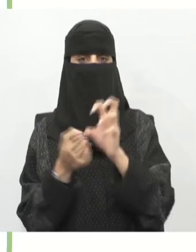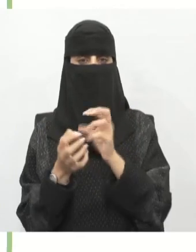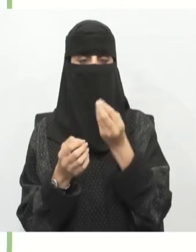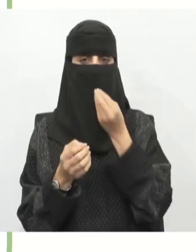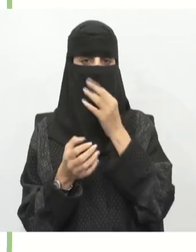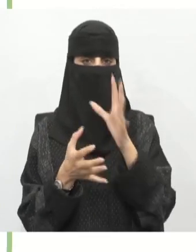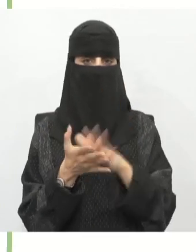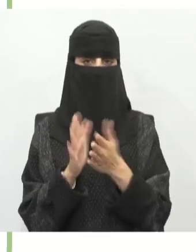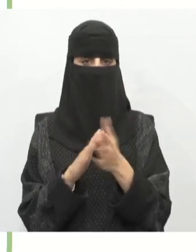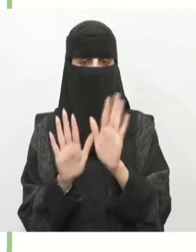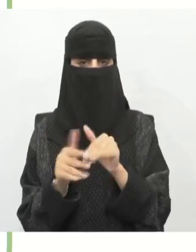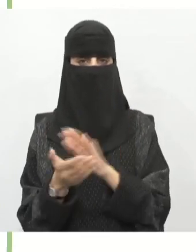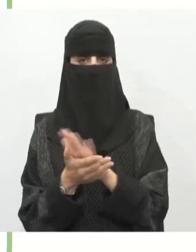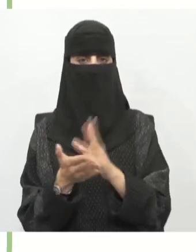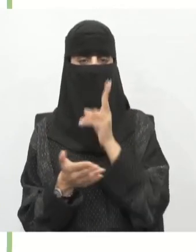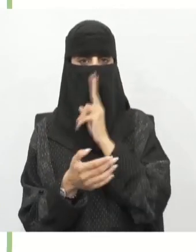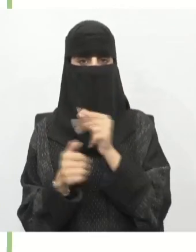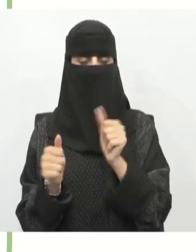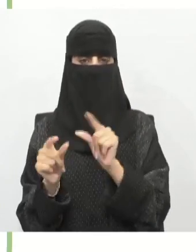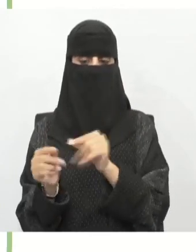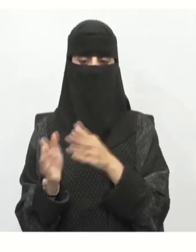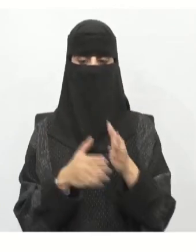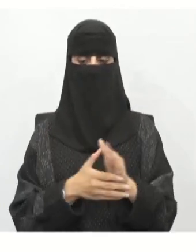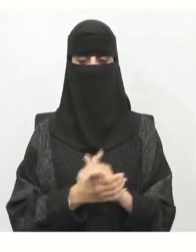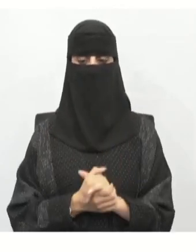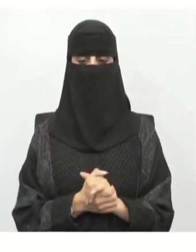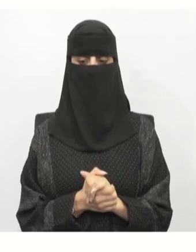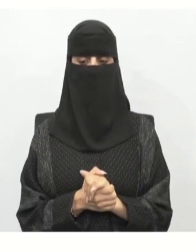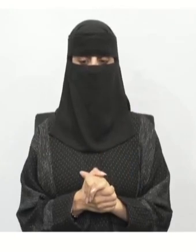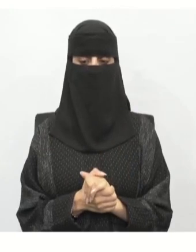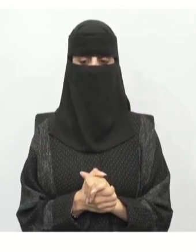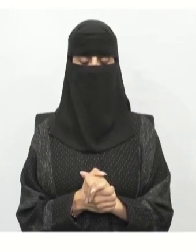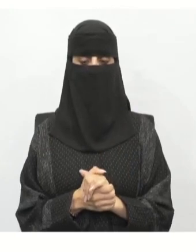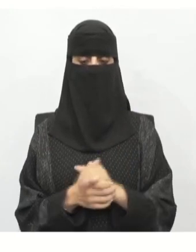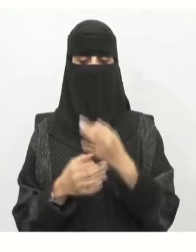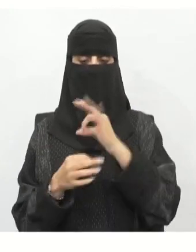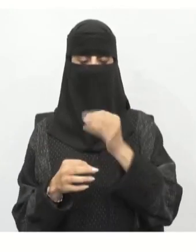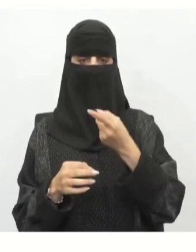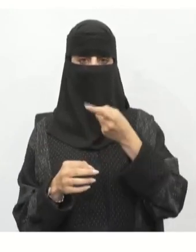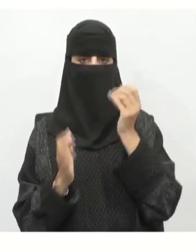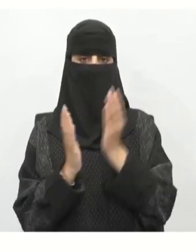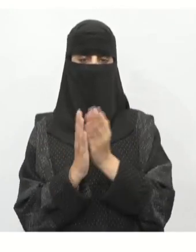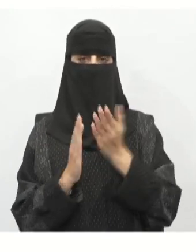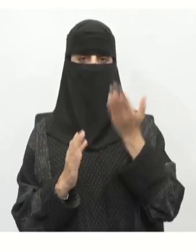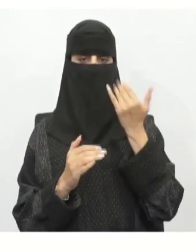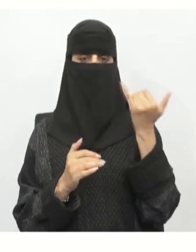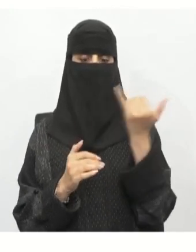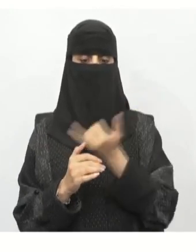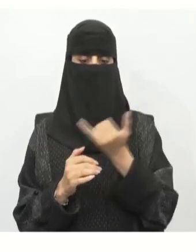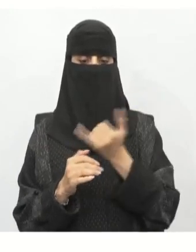الاطعمه العالقه في اليدين ايضا تعرفنا في درسنا السابق يجب